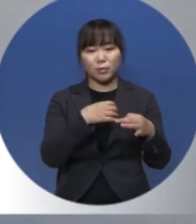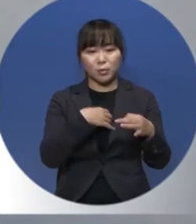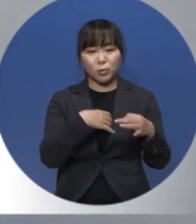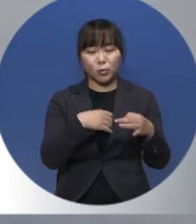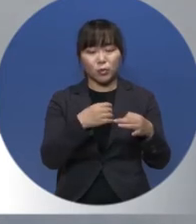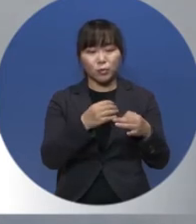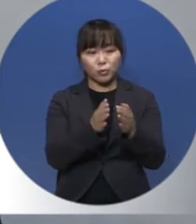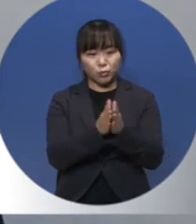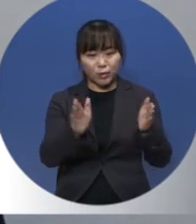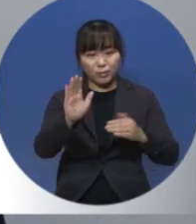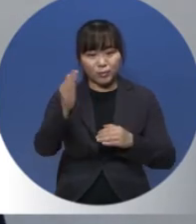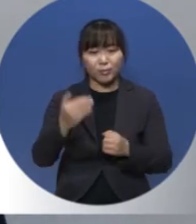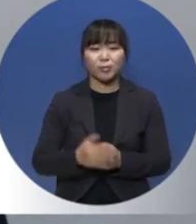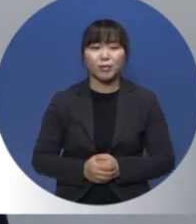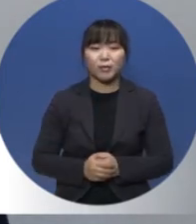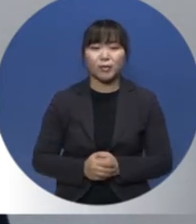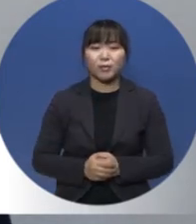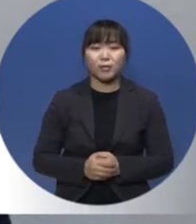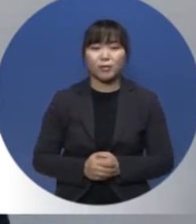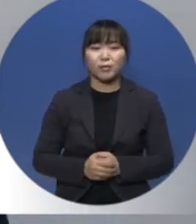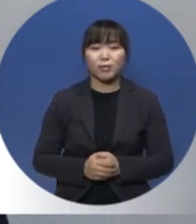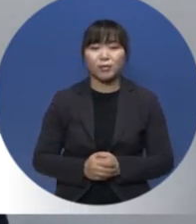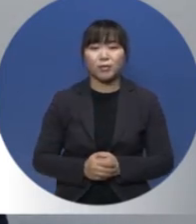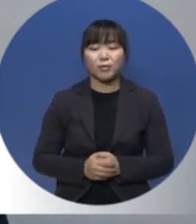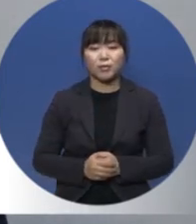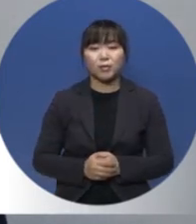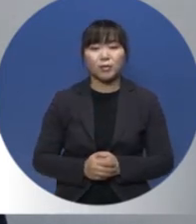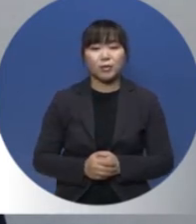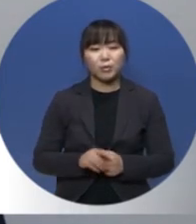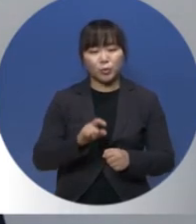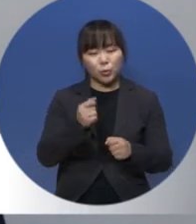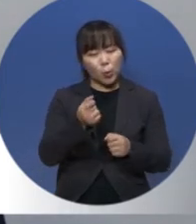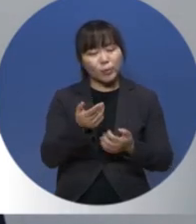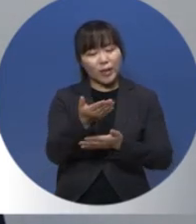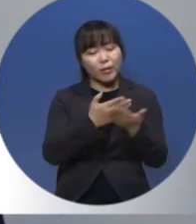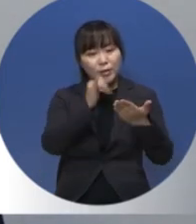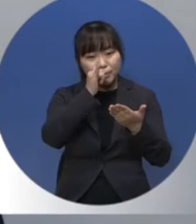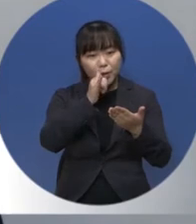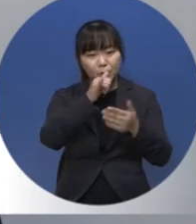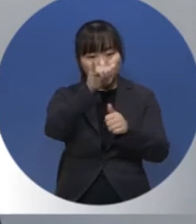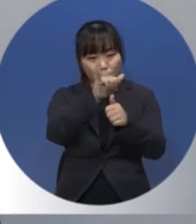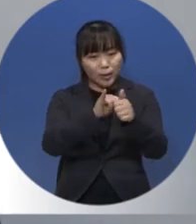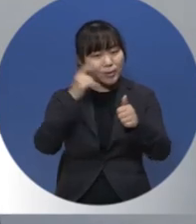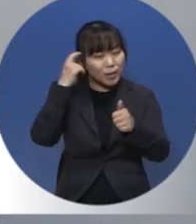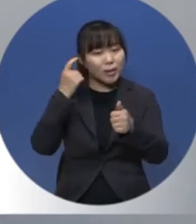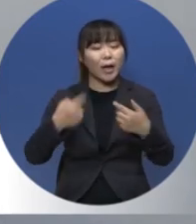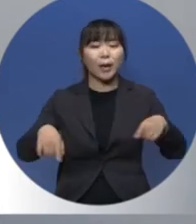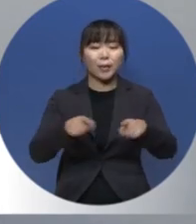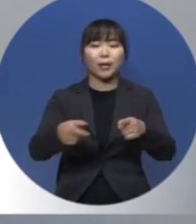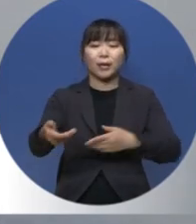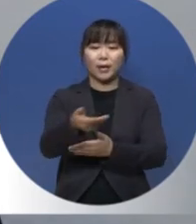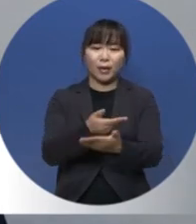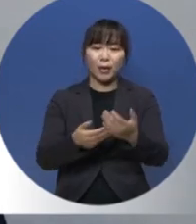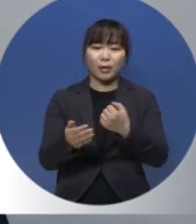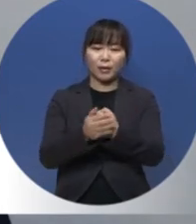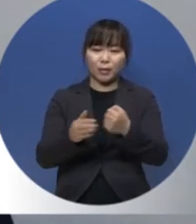됐고 그래서 이렇게 조금씩 나누는 것도 있지만 효라는 정신도 같이 나눠가면서